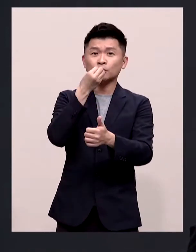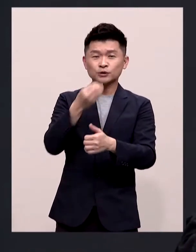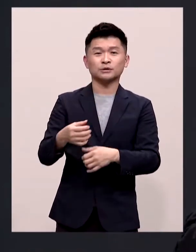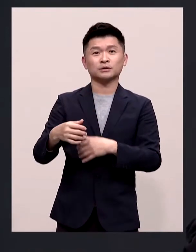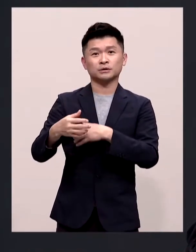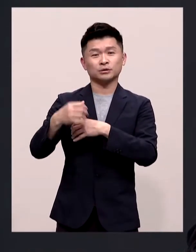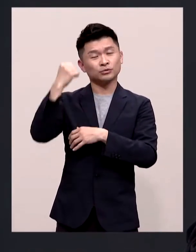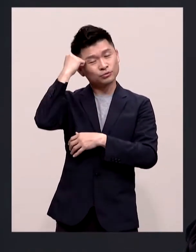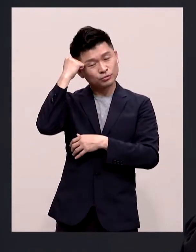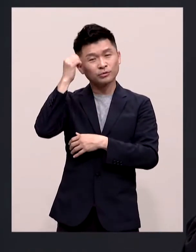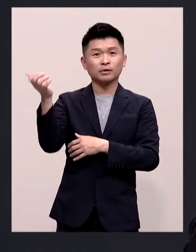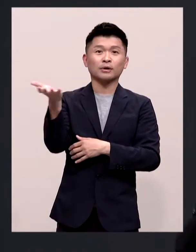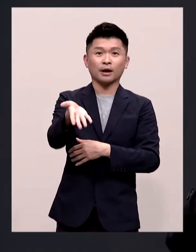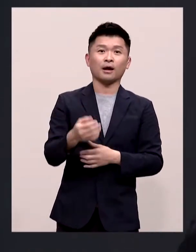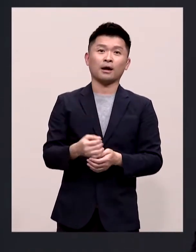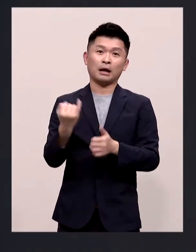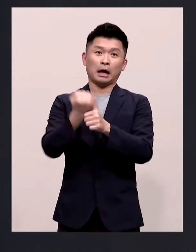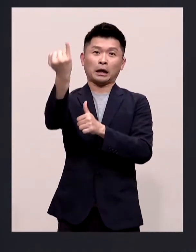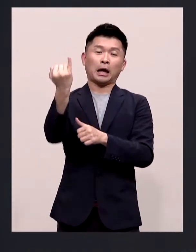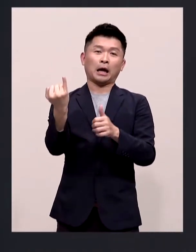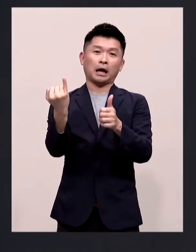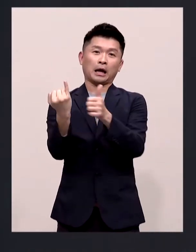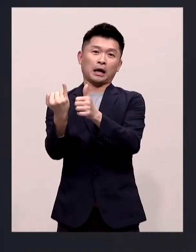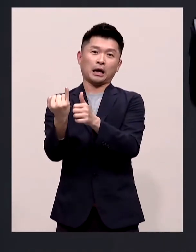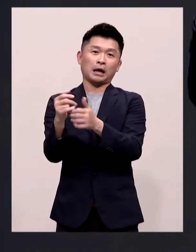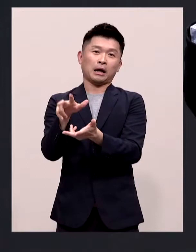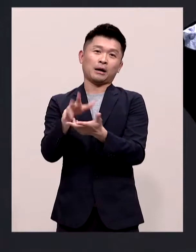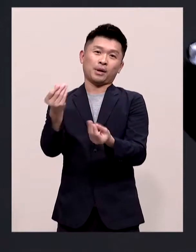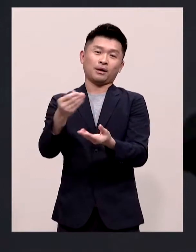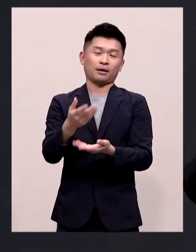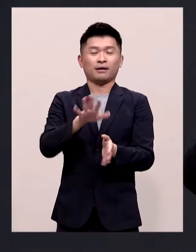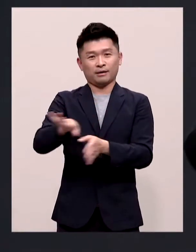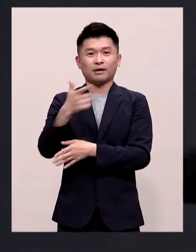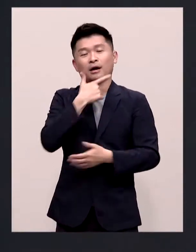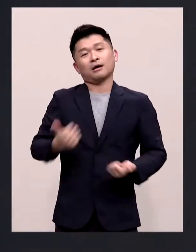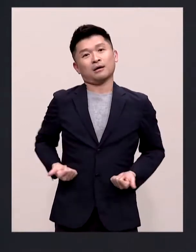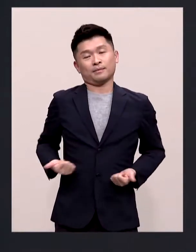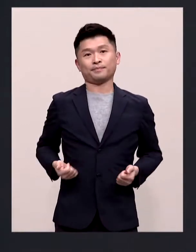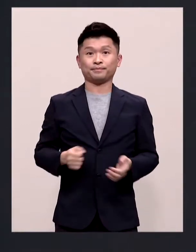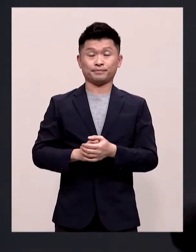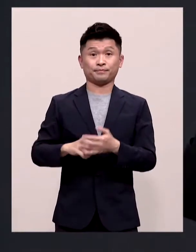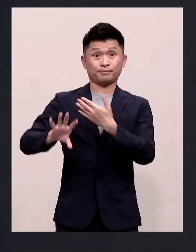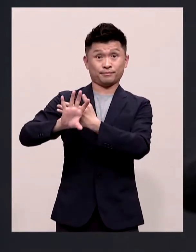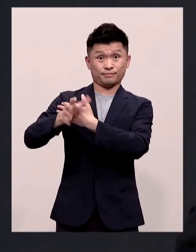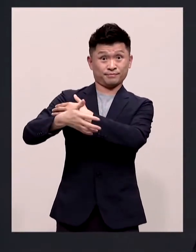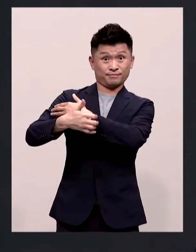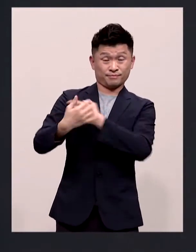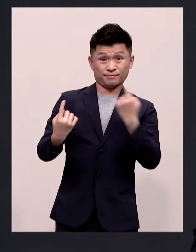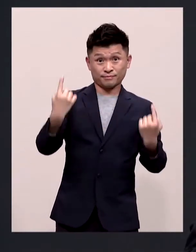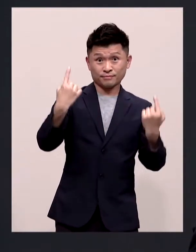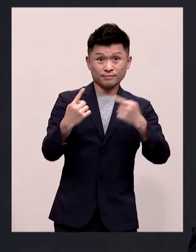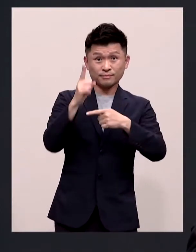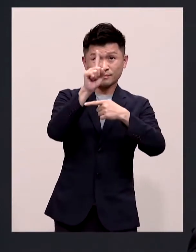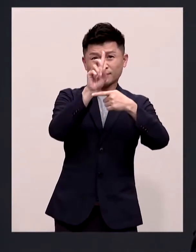的 怎麼有平頂本樓就像外樓的三分之一都不夠了這全世界有